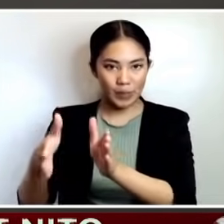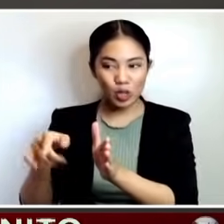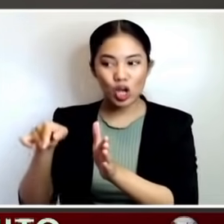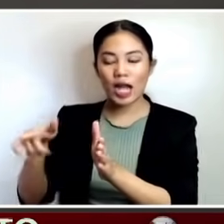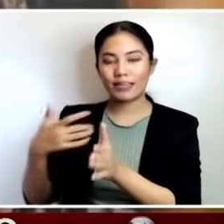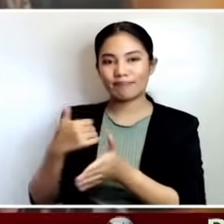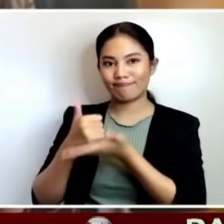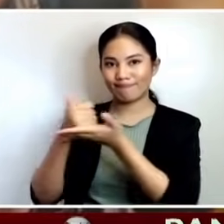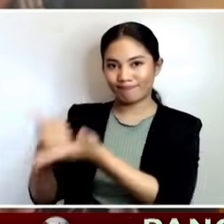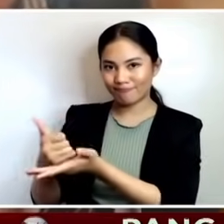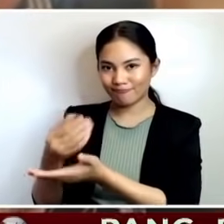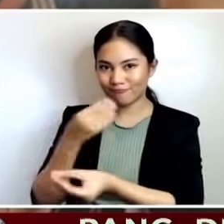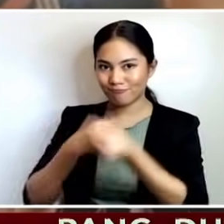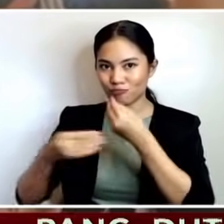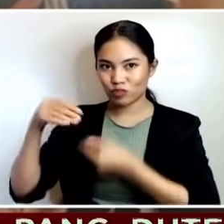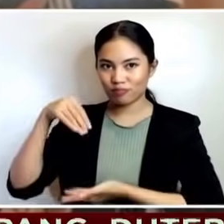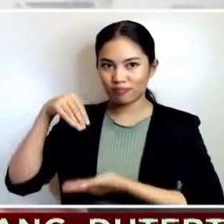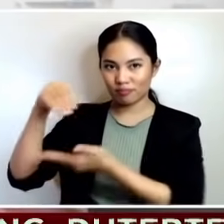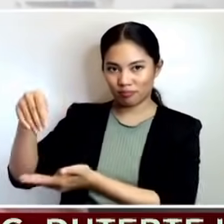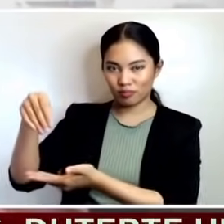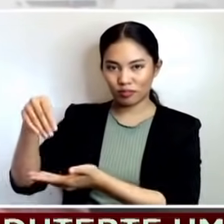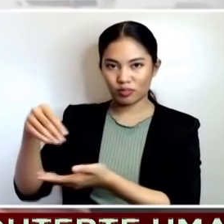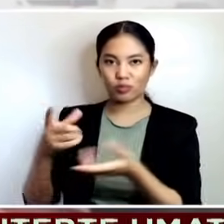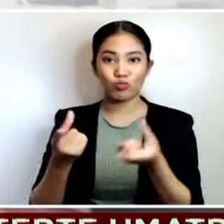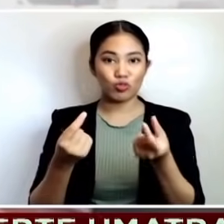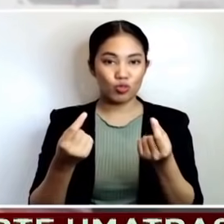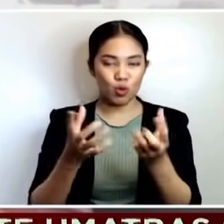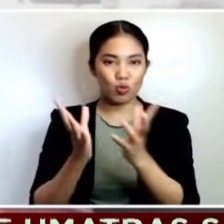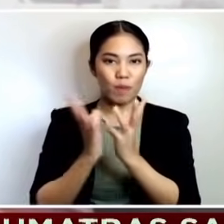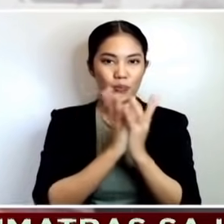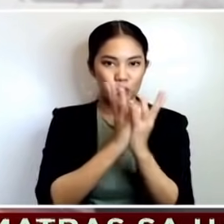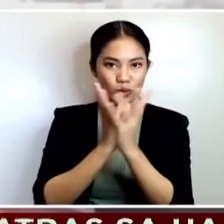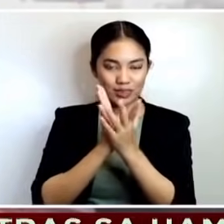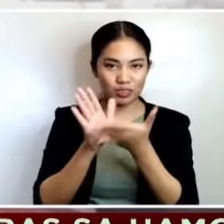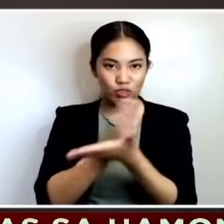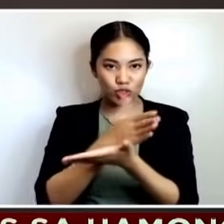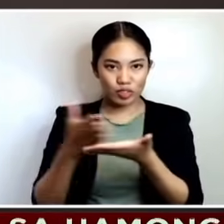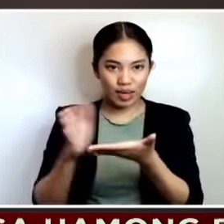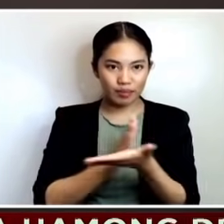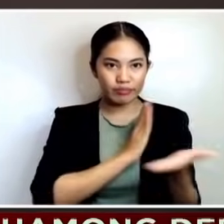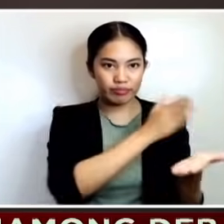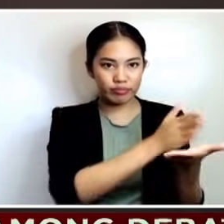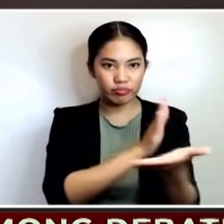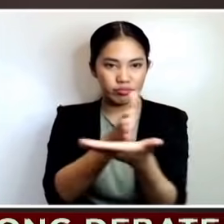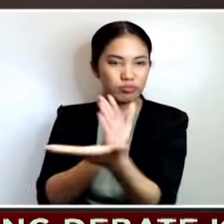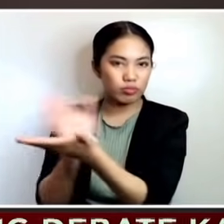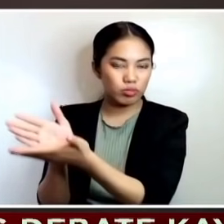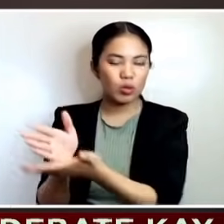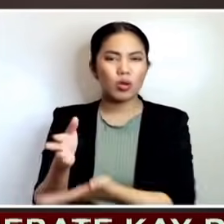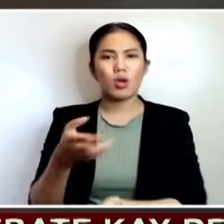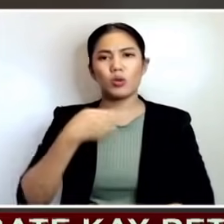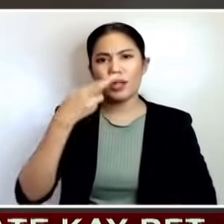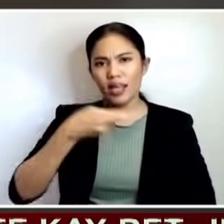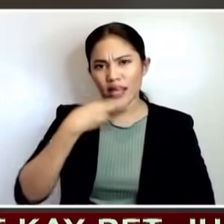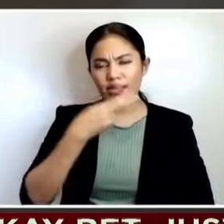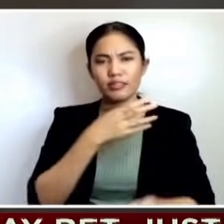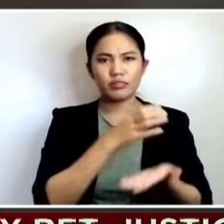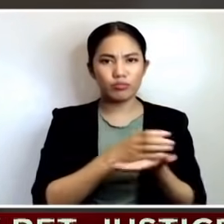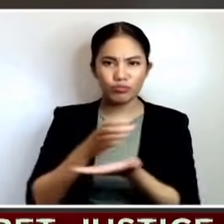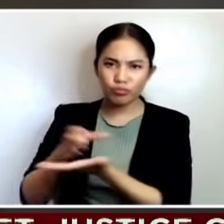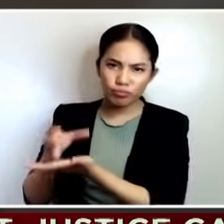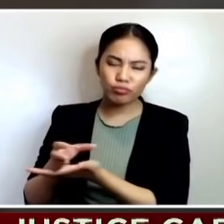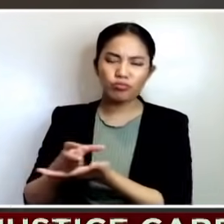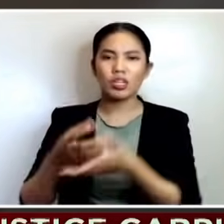Royo sa pamamagitan ng kanyang rolling community pantry. Namimigay siya ng bigas, itlog, mga delata, noodles at iba pang